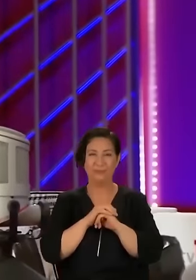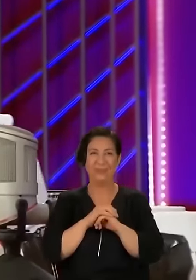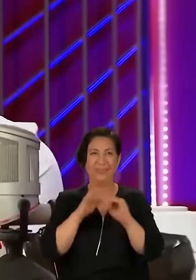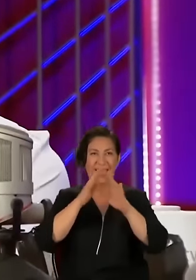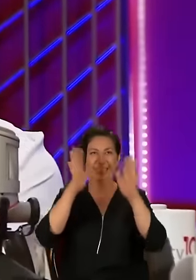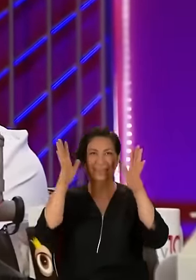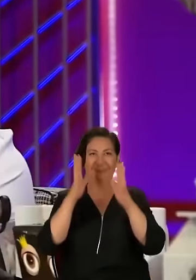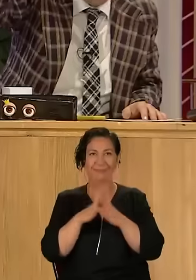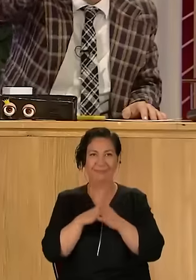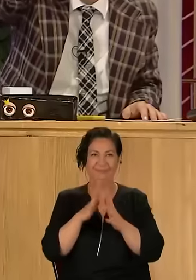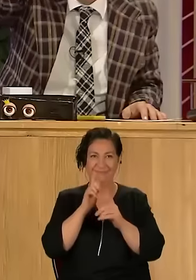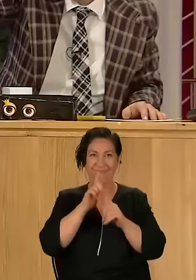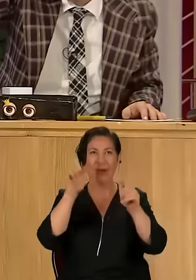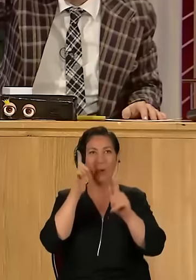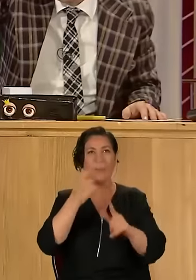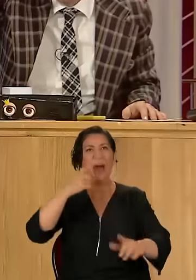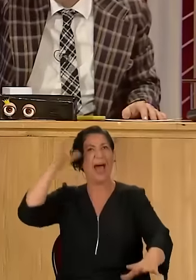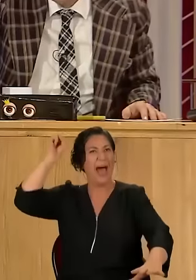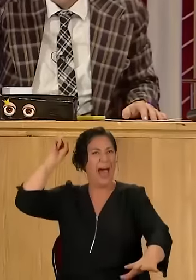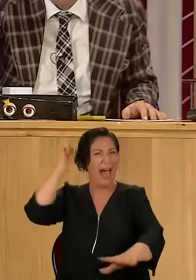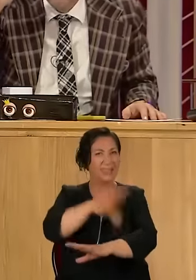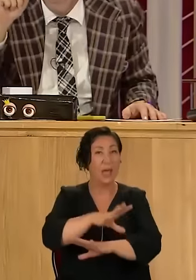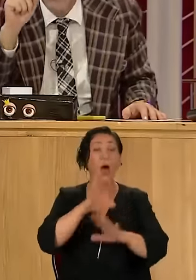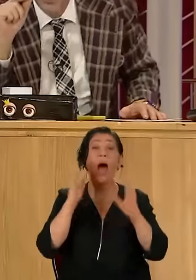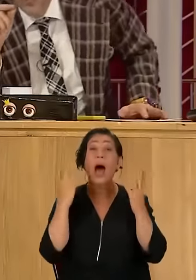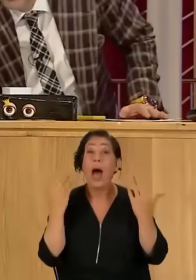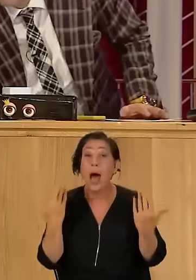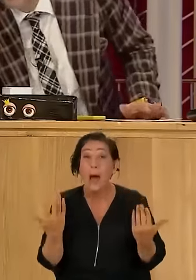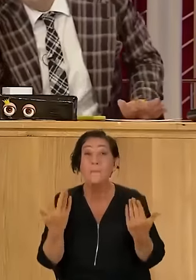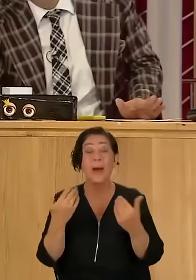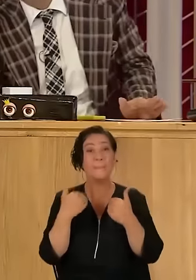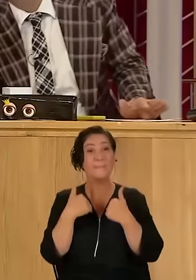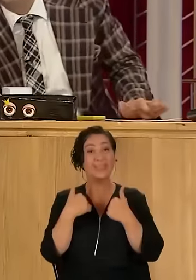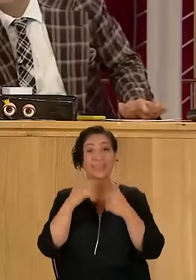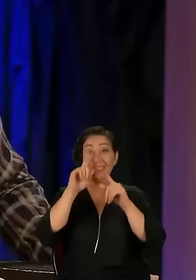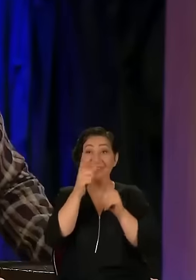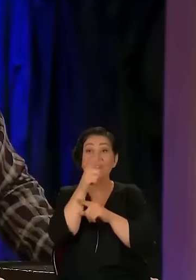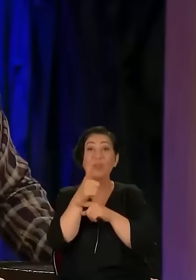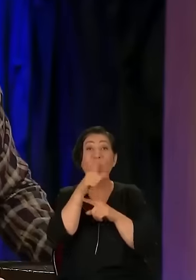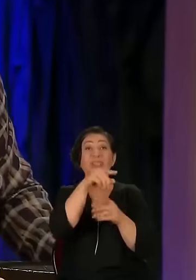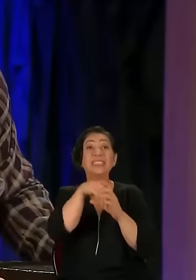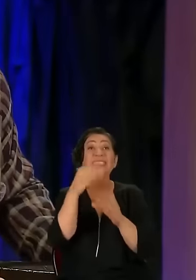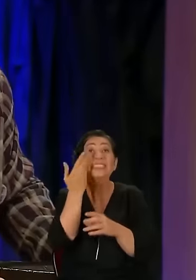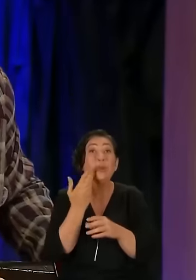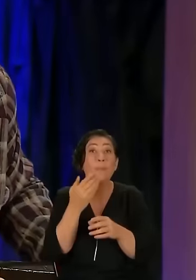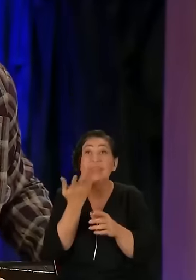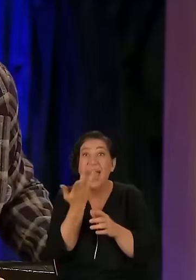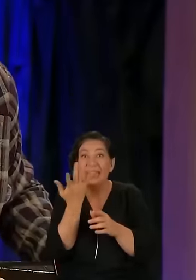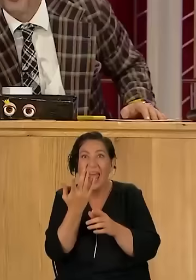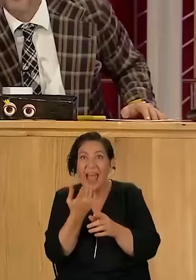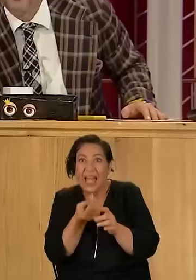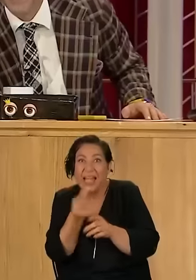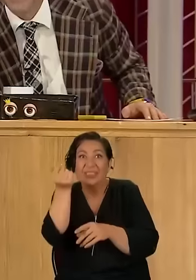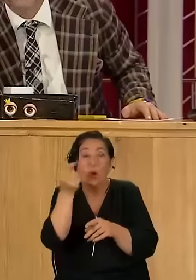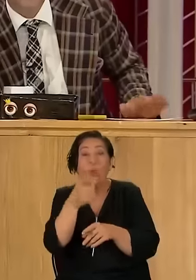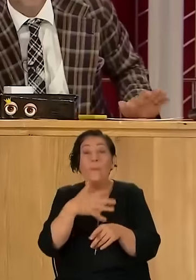ben evet diye böyle bir girişiyor ona. Ama ben sırf videolarını onun için izliyorum. Yani nerede